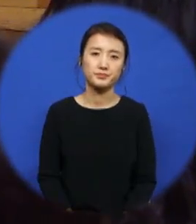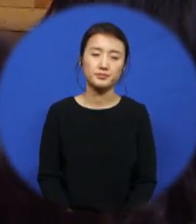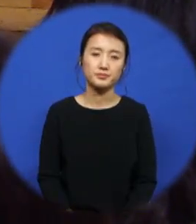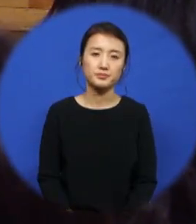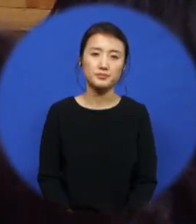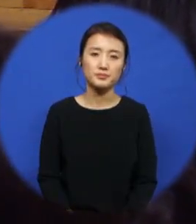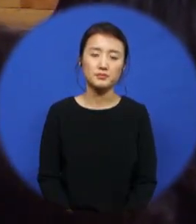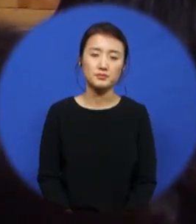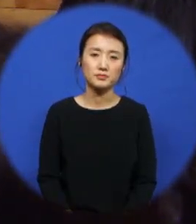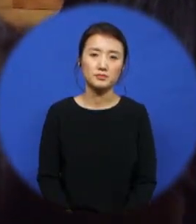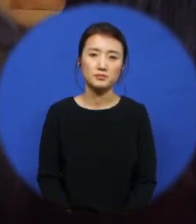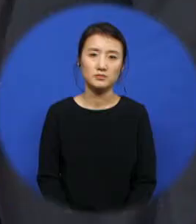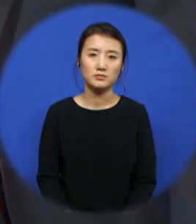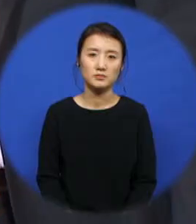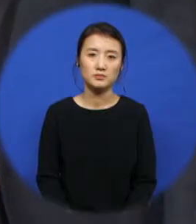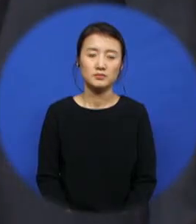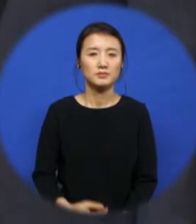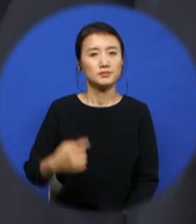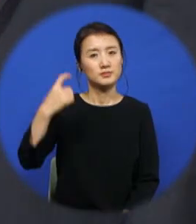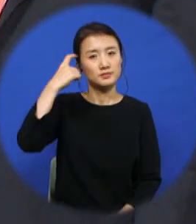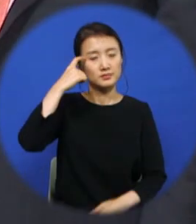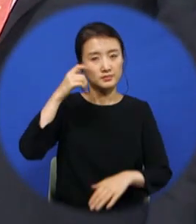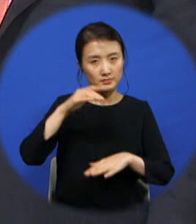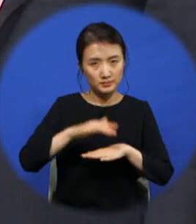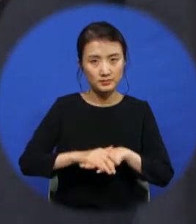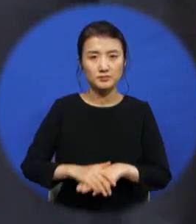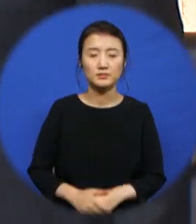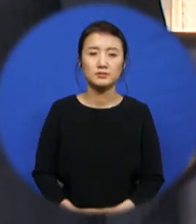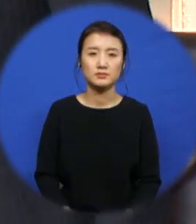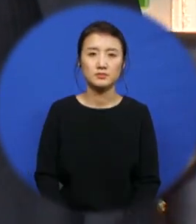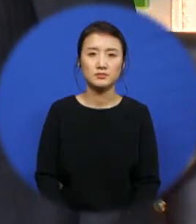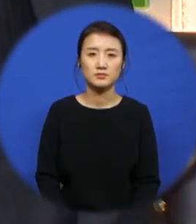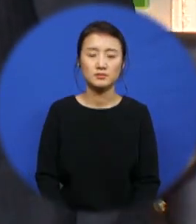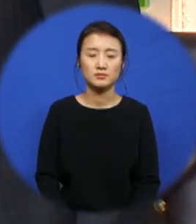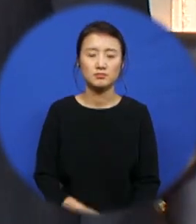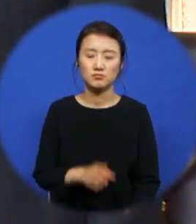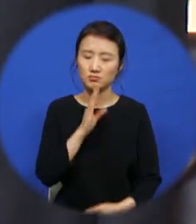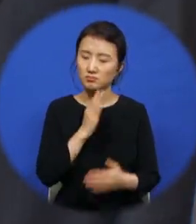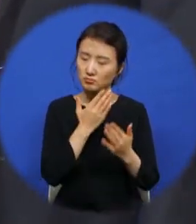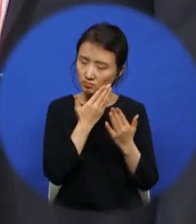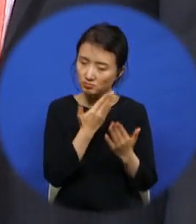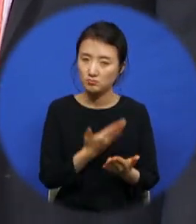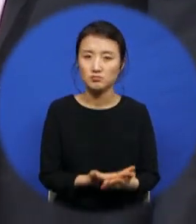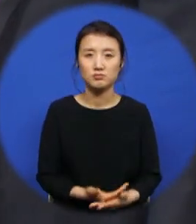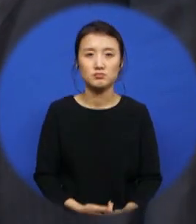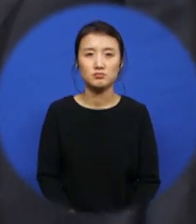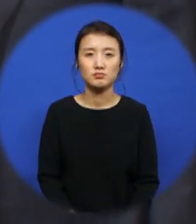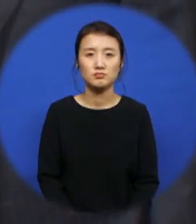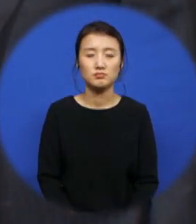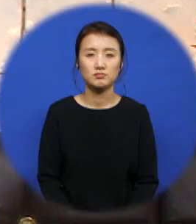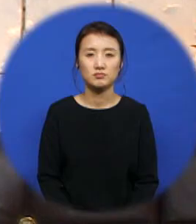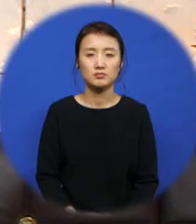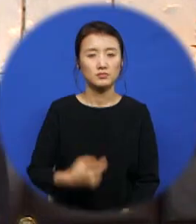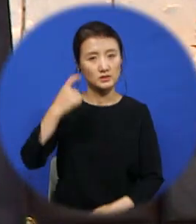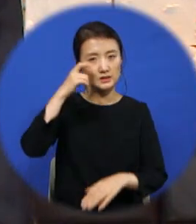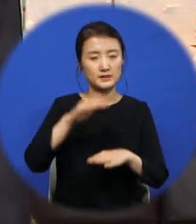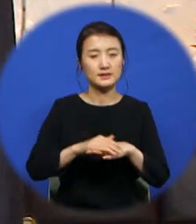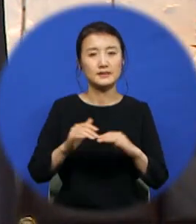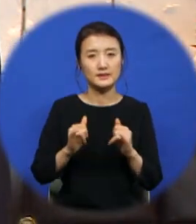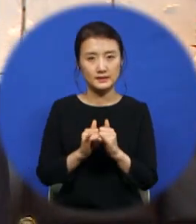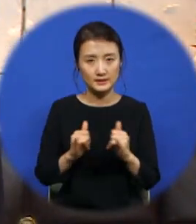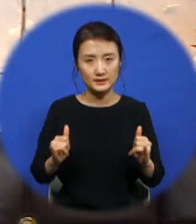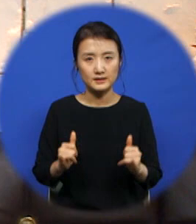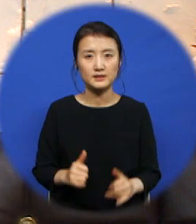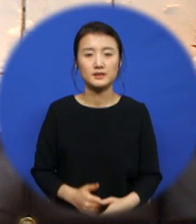번째 보시죠 지혜 참이 중요하죠 예 지혜로운 사람 여러분들